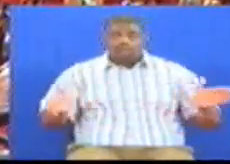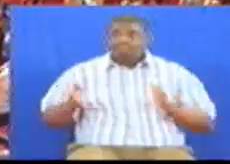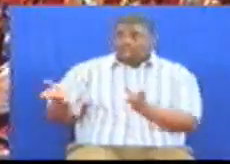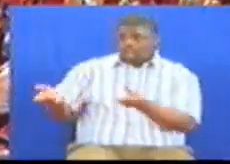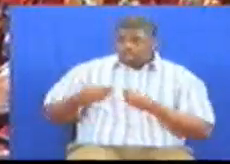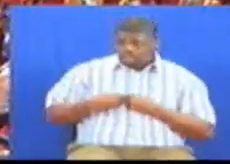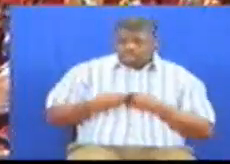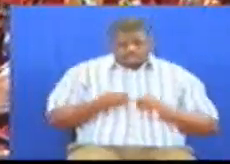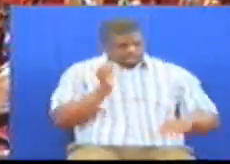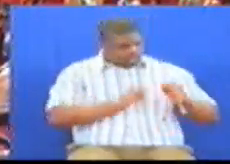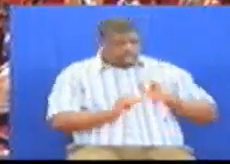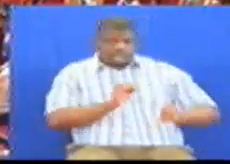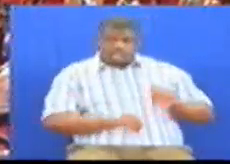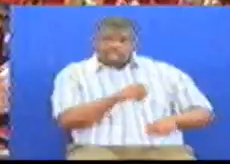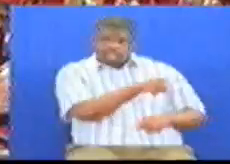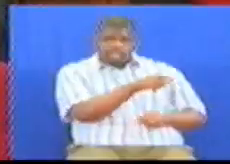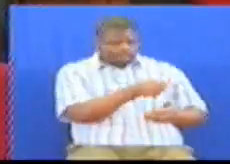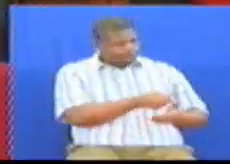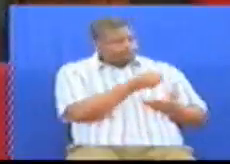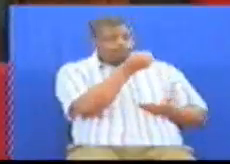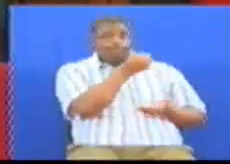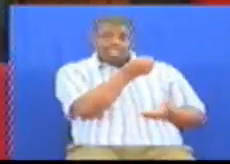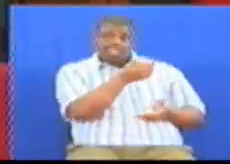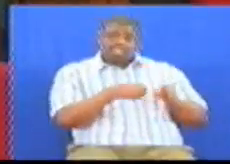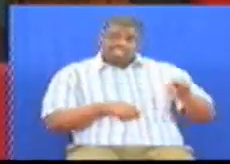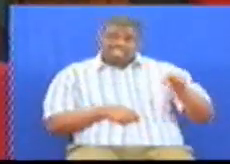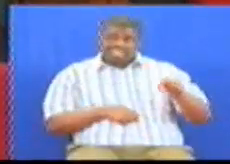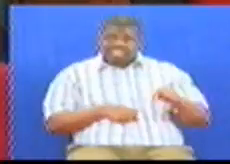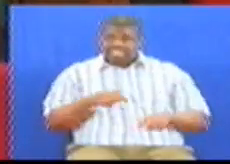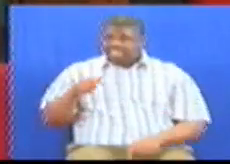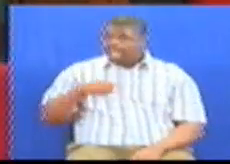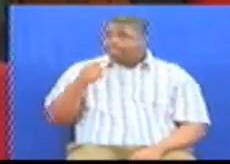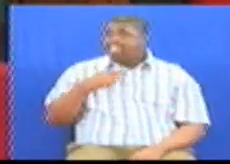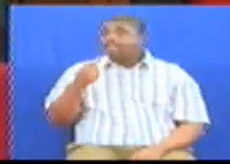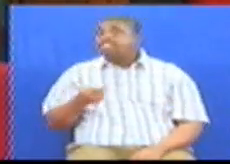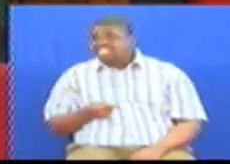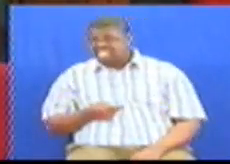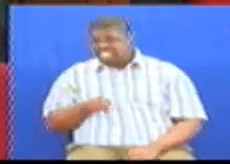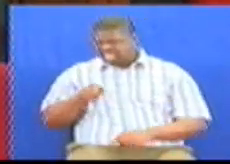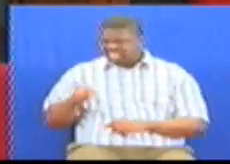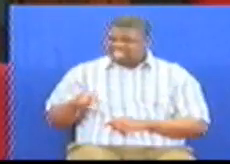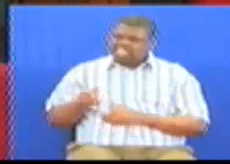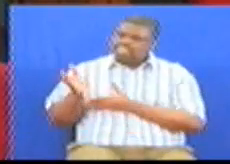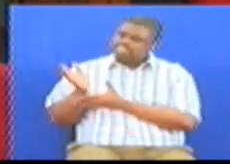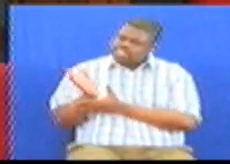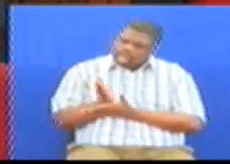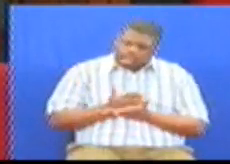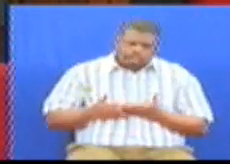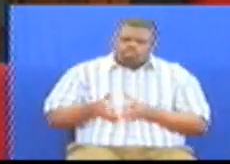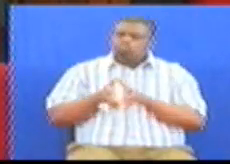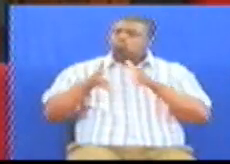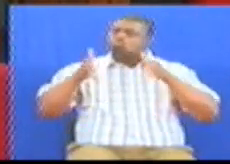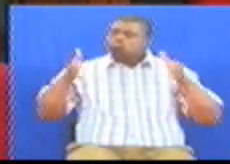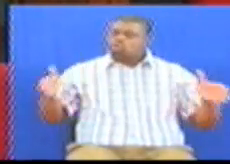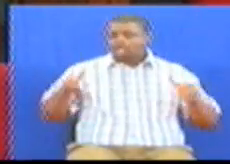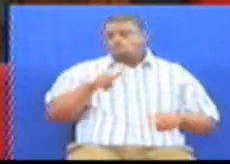katika bajeti hii ya wizara yetu muhimu kabisa ya TAMISEMI ambayo ndio imeshika sehemu kubwa ya wananchi wa taifa